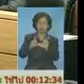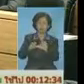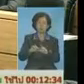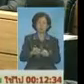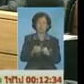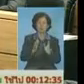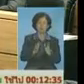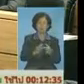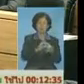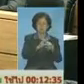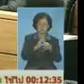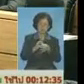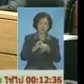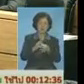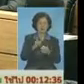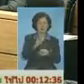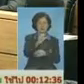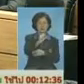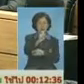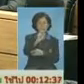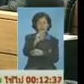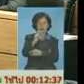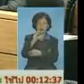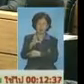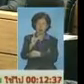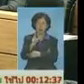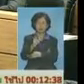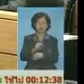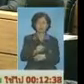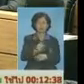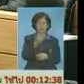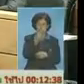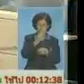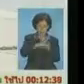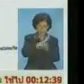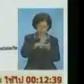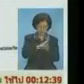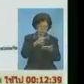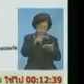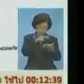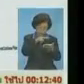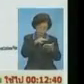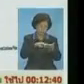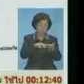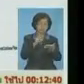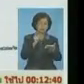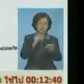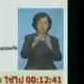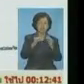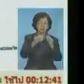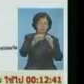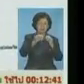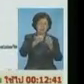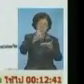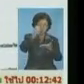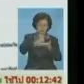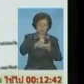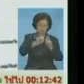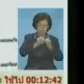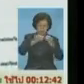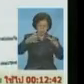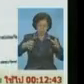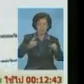ญญาก็คือสตช.ครับท่านประธานดูเอกสารฉบับนี้ครับผมเอาให้คร่าวๆดูครับเป็นเรื่องอนุมัติขยายเวลาก่อสร้างอาคารที่ทำงานสถ